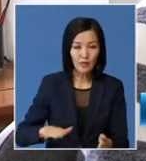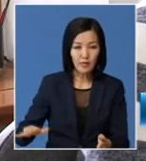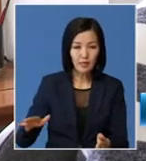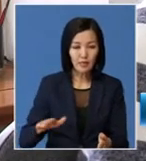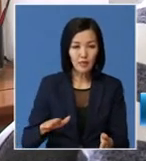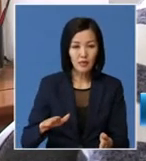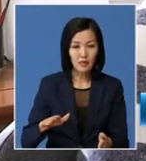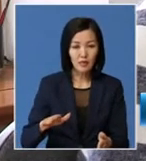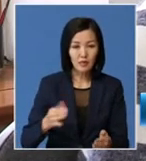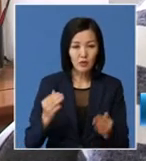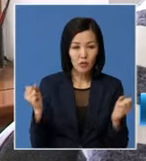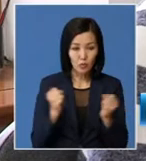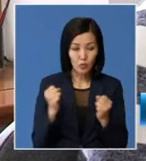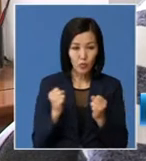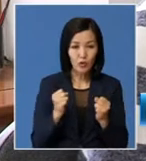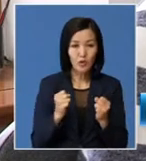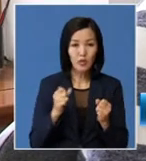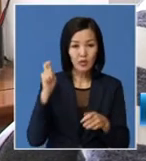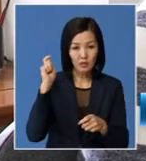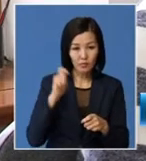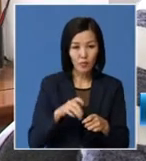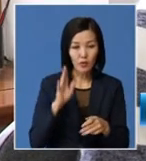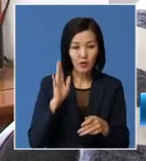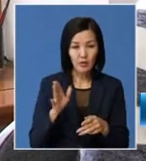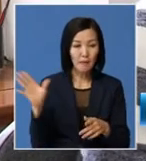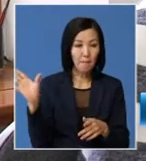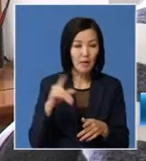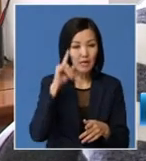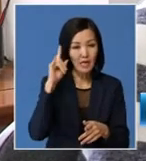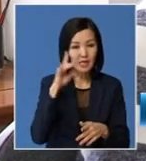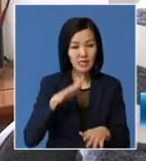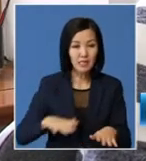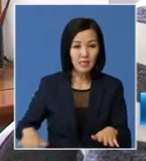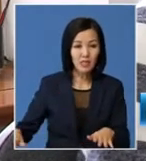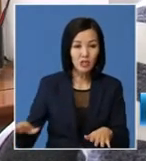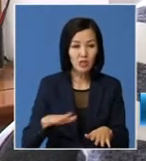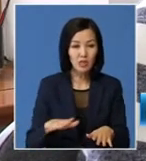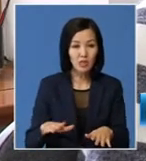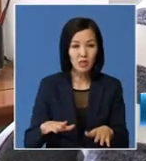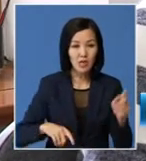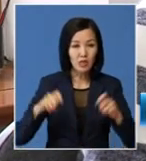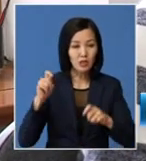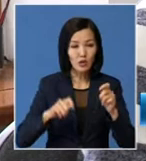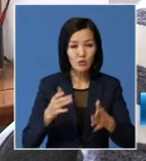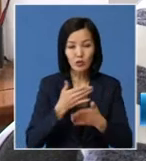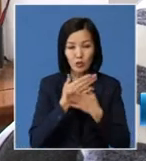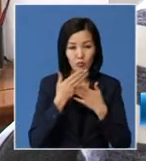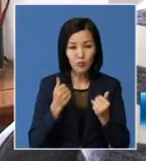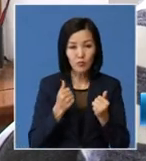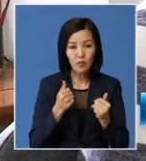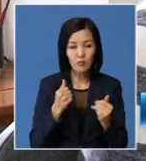антициклон еніп келе жатыр. Бұл дегеніміз жалпы барлық Қазақстан аумақтарында жауын-шашынсыз ауа райын алып келетін